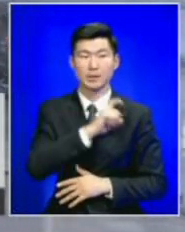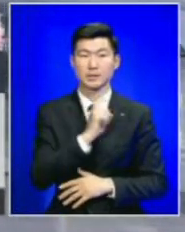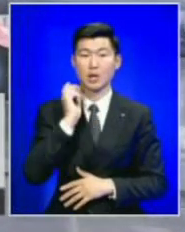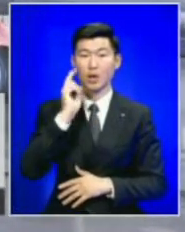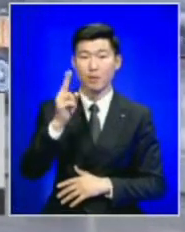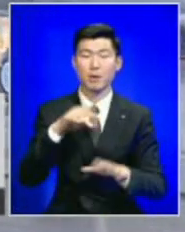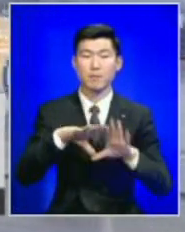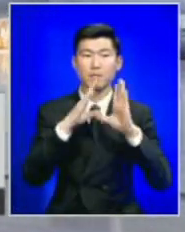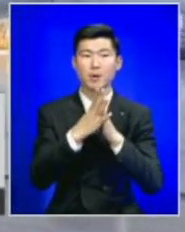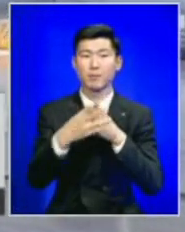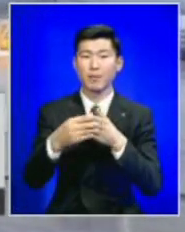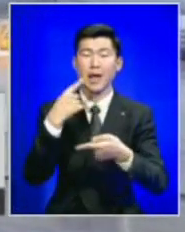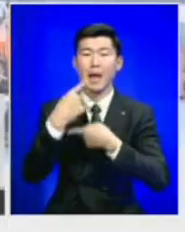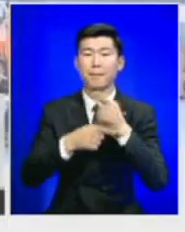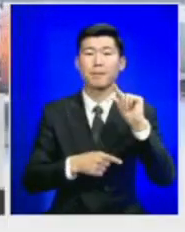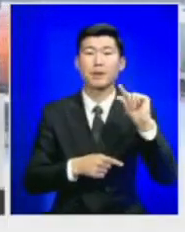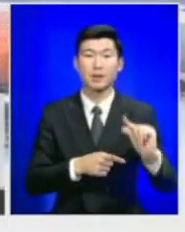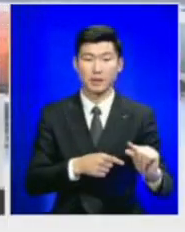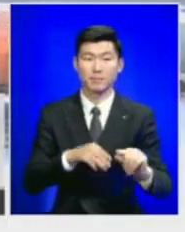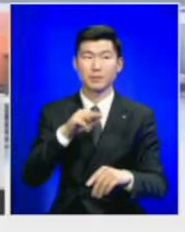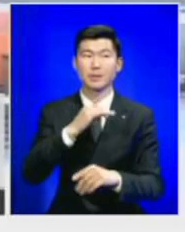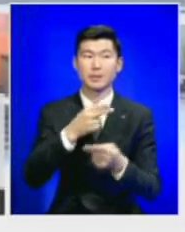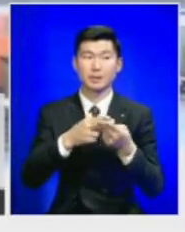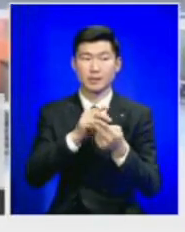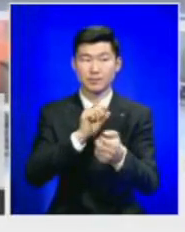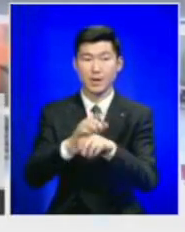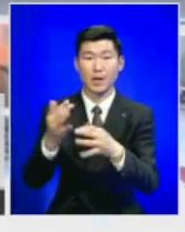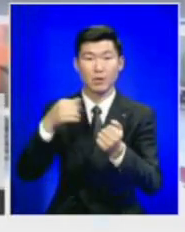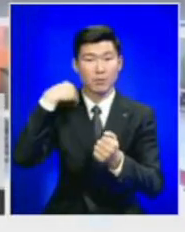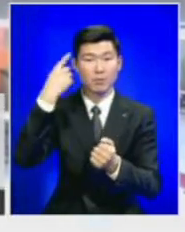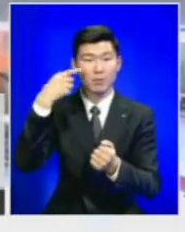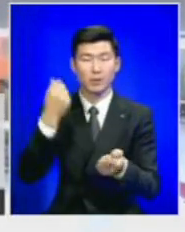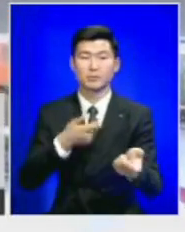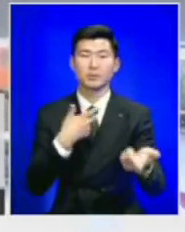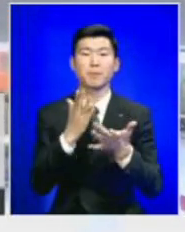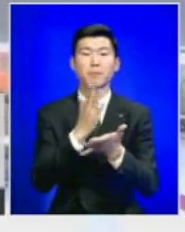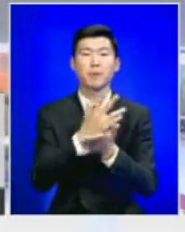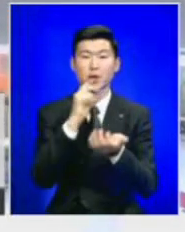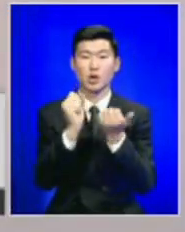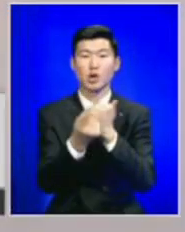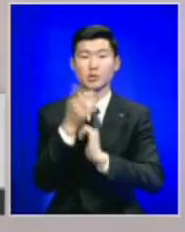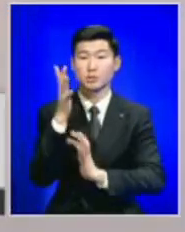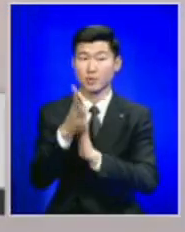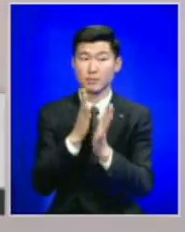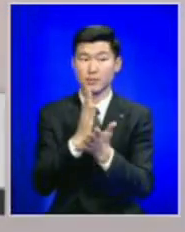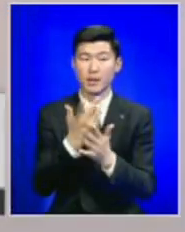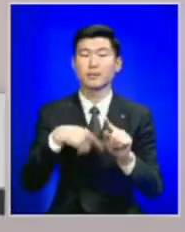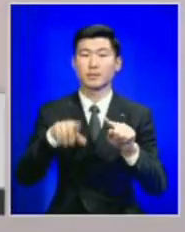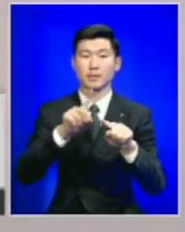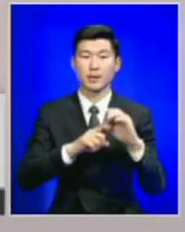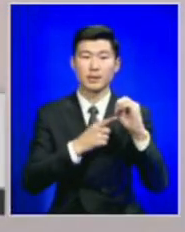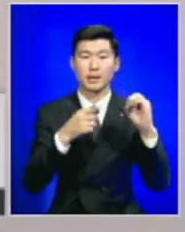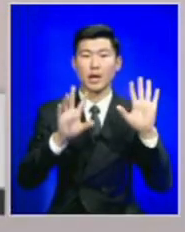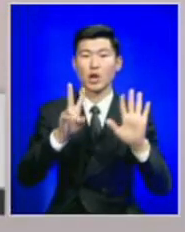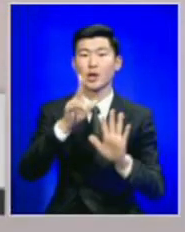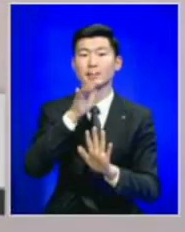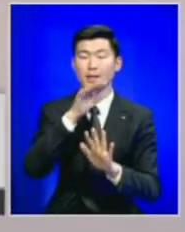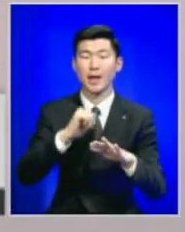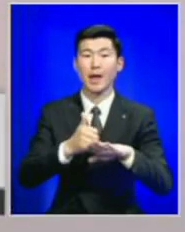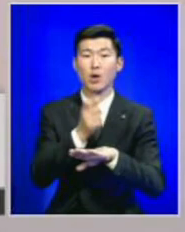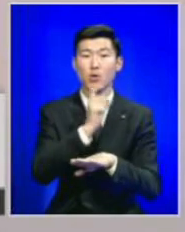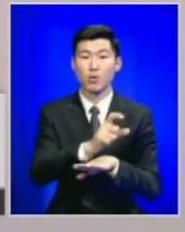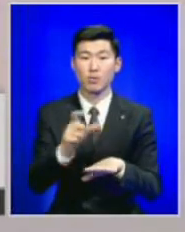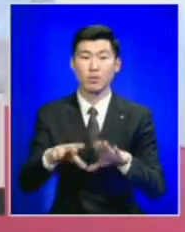бүх чиглэлд хамгийн хэмд үнээр тийзээ борлуулах бодлогыг зорж байгаа гэж энэ үеэр онцоллоо. Түүнчлэн тгээс 12 насны